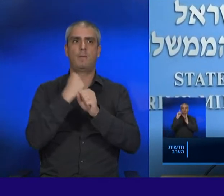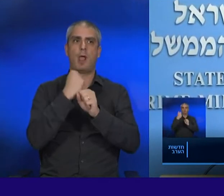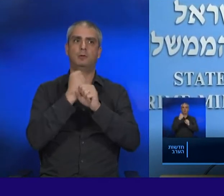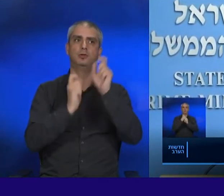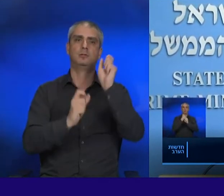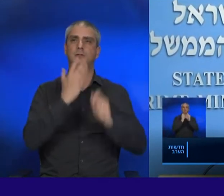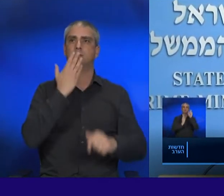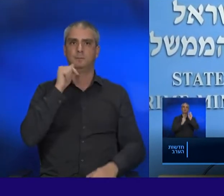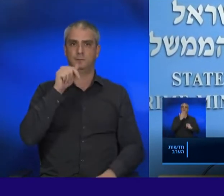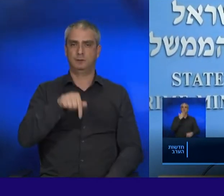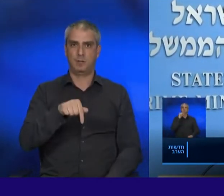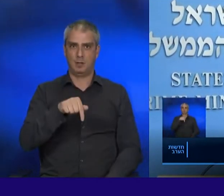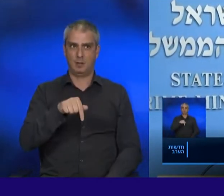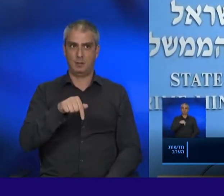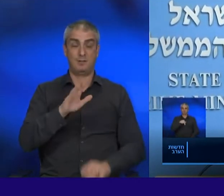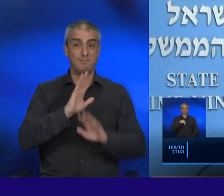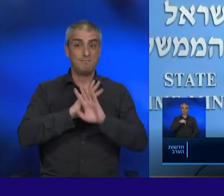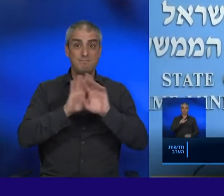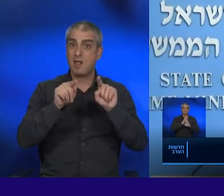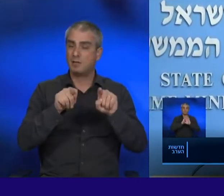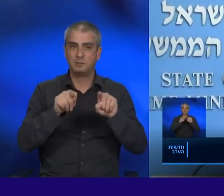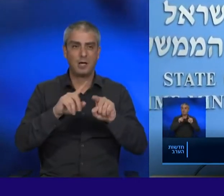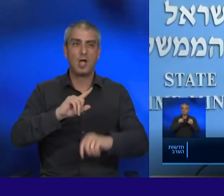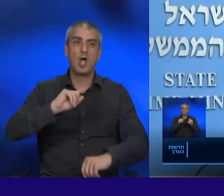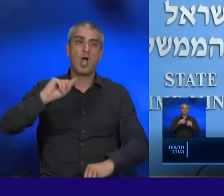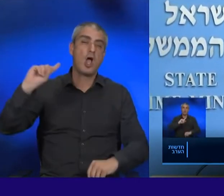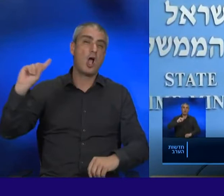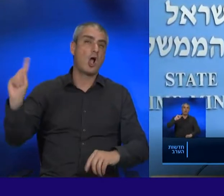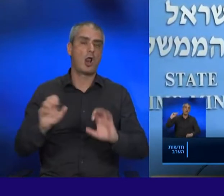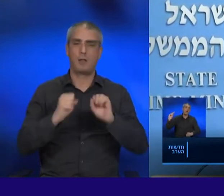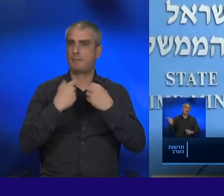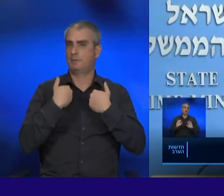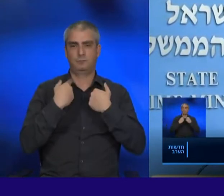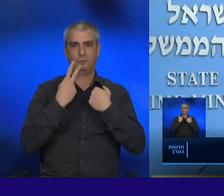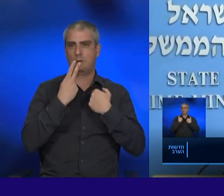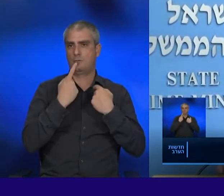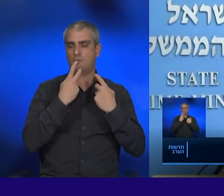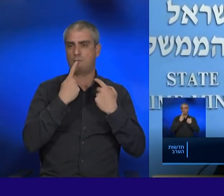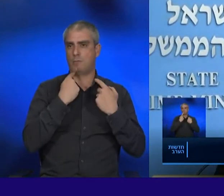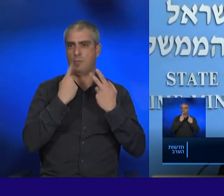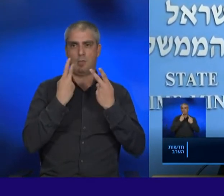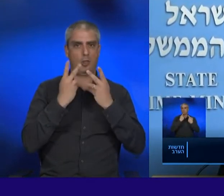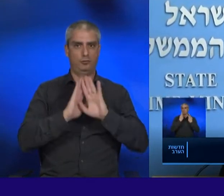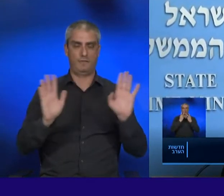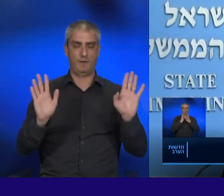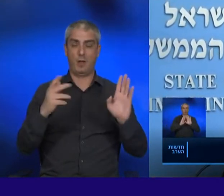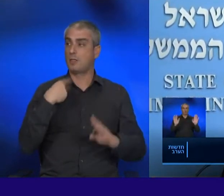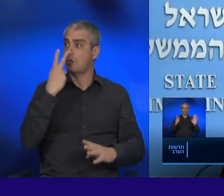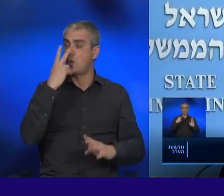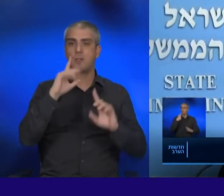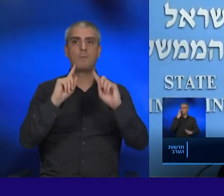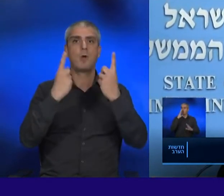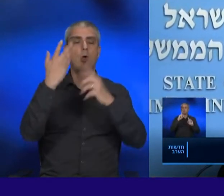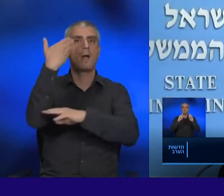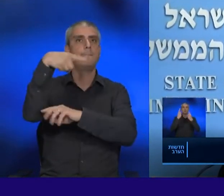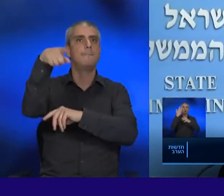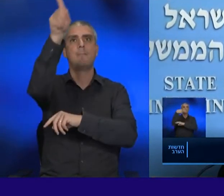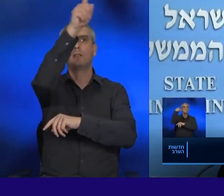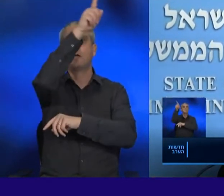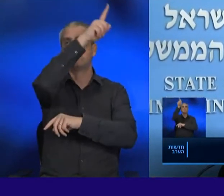ישראל, שבלעדיו כל המאמצים שלנו לא יועילו. אנחנו רואים מה קורה במדינות